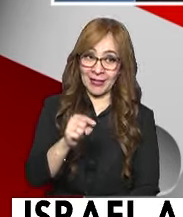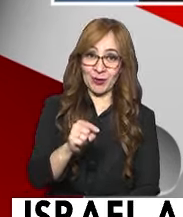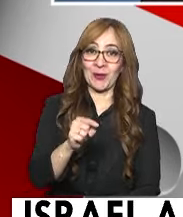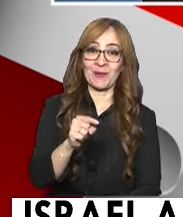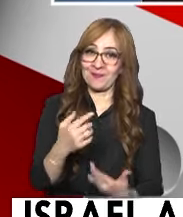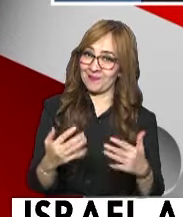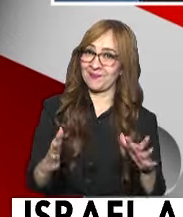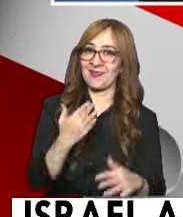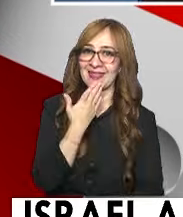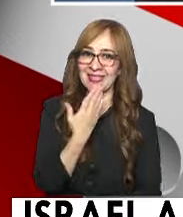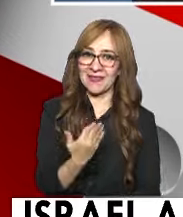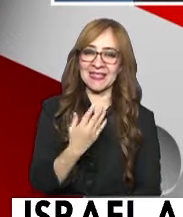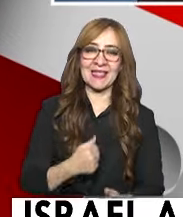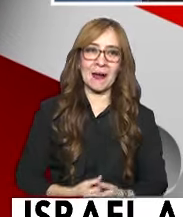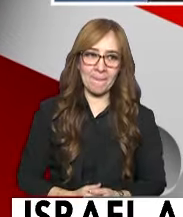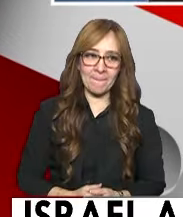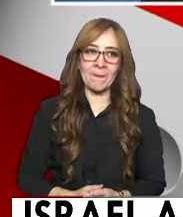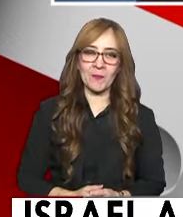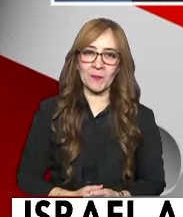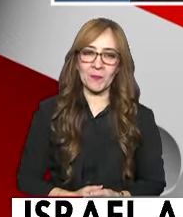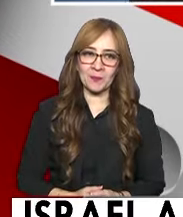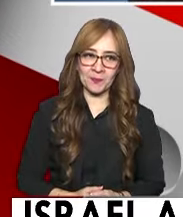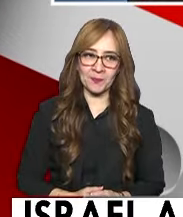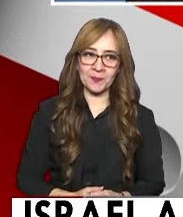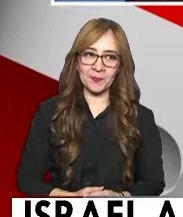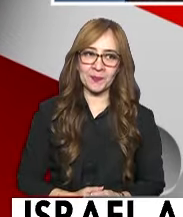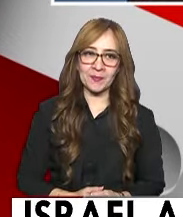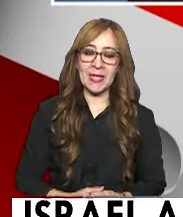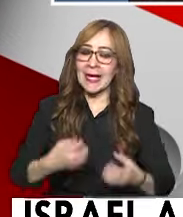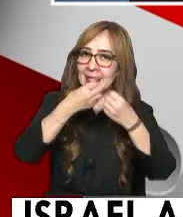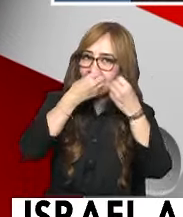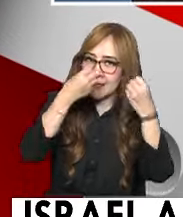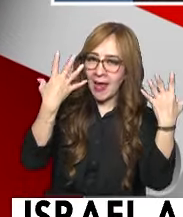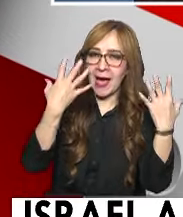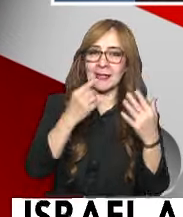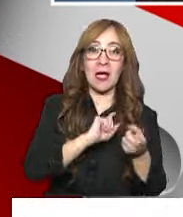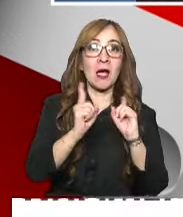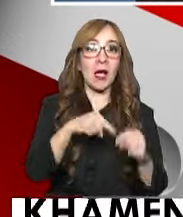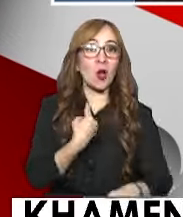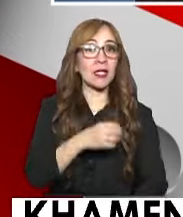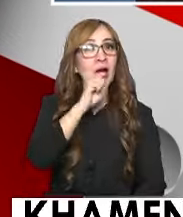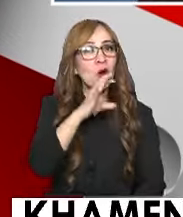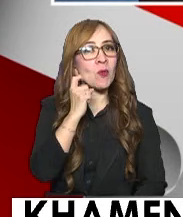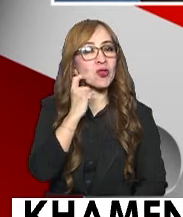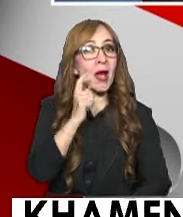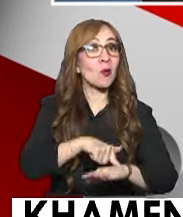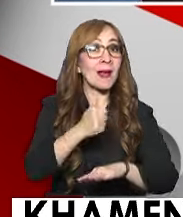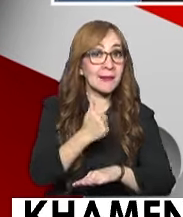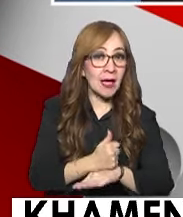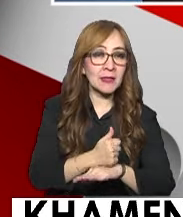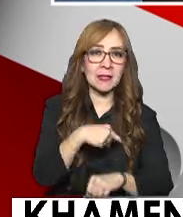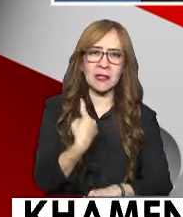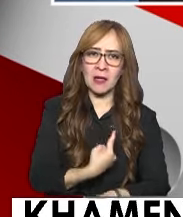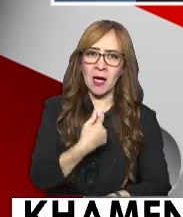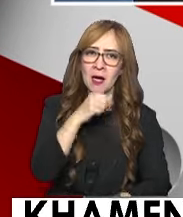sampaikan terima kasih baik yang yang jelas artinya ketika kita berbicara kualitas maka kita